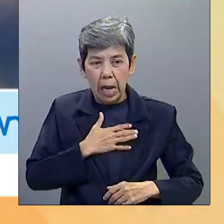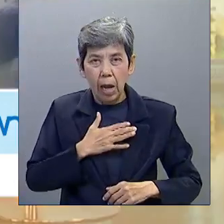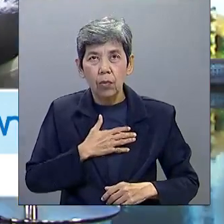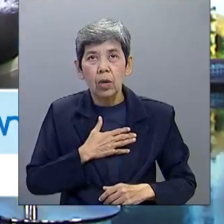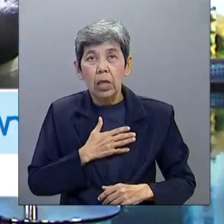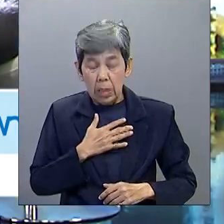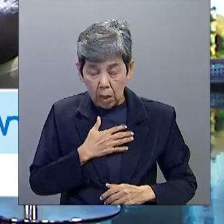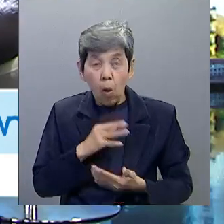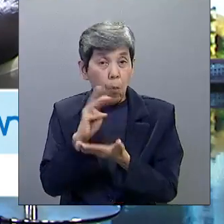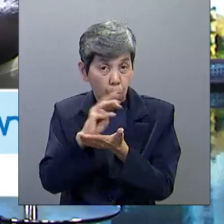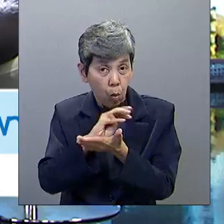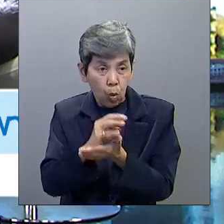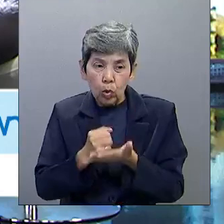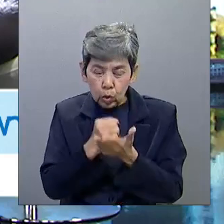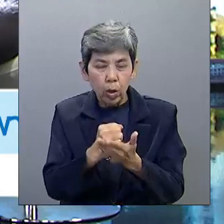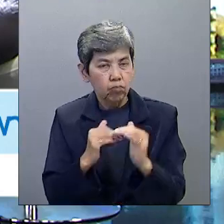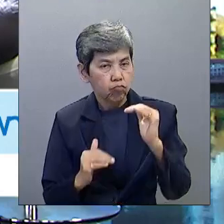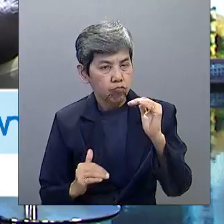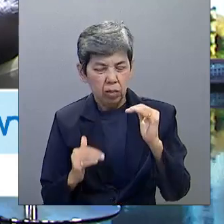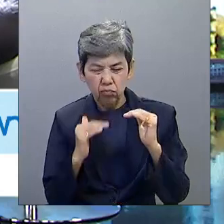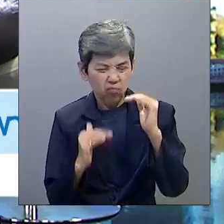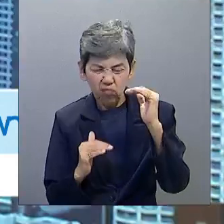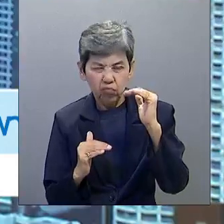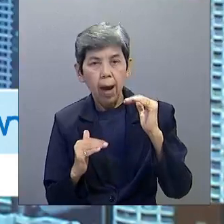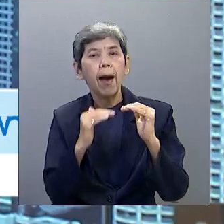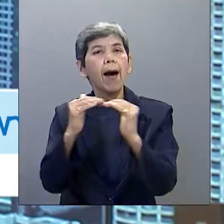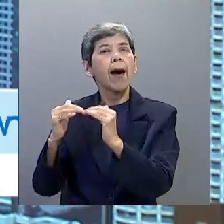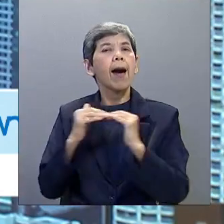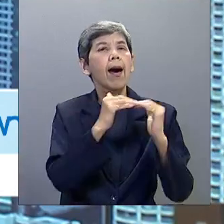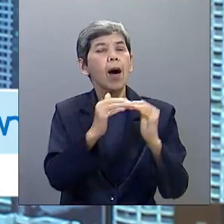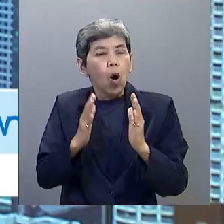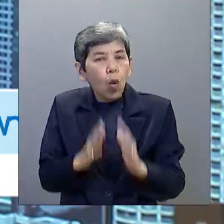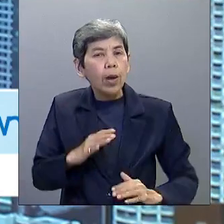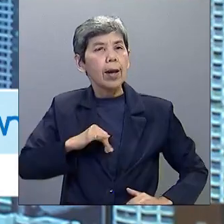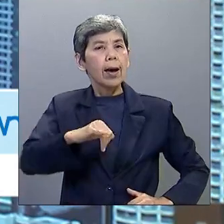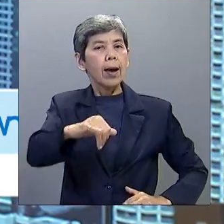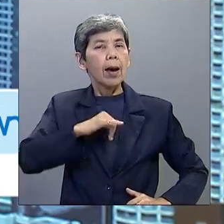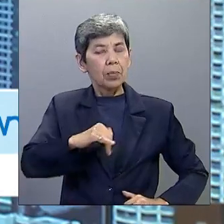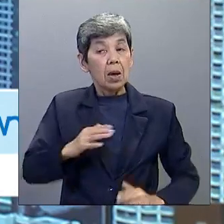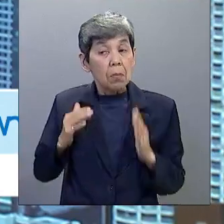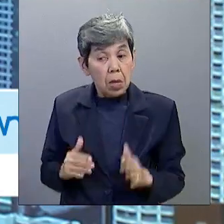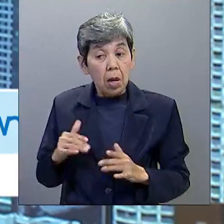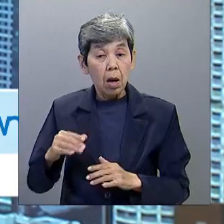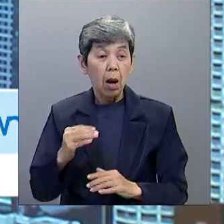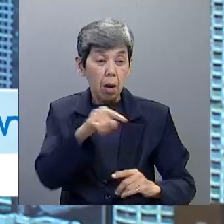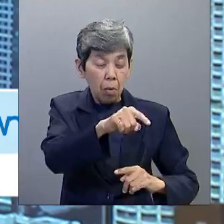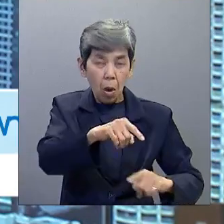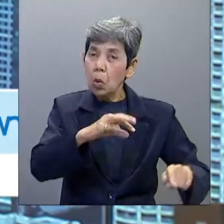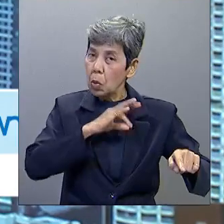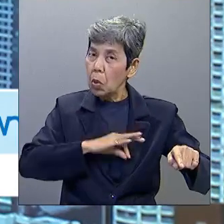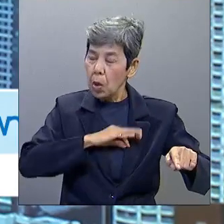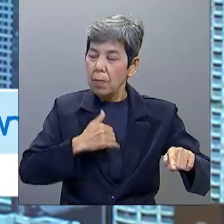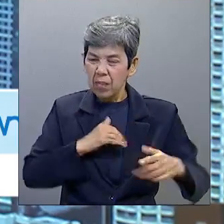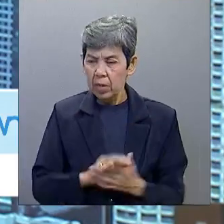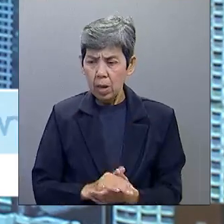นุนเรื่องของความไม่เหลื่อมล้ำมนุษย์เรามีความเป็นคนเท่ากันแต่ว่าบางทีพี่ๆคนไร้บ้านเขาอาจจะคิดว่า